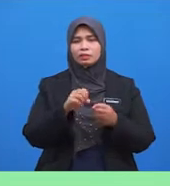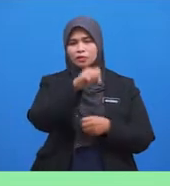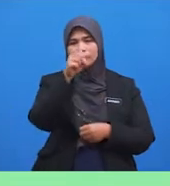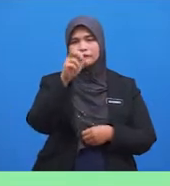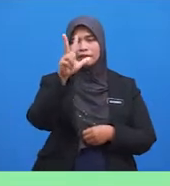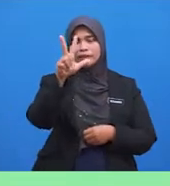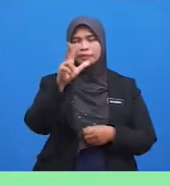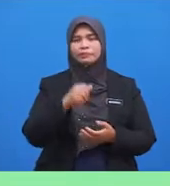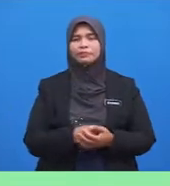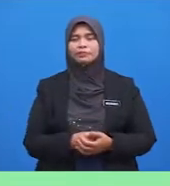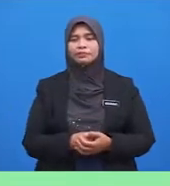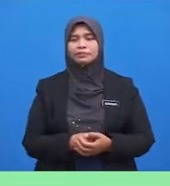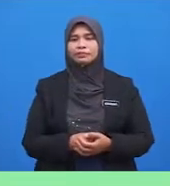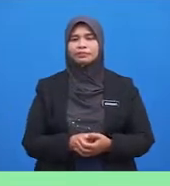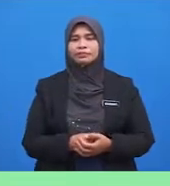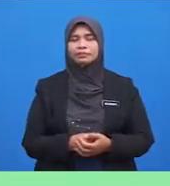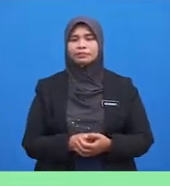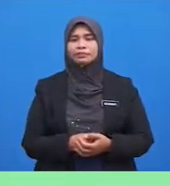yang ketiga.